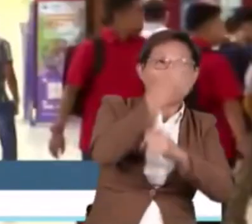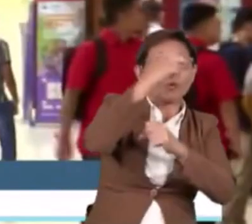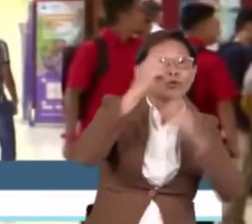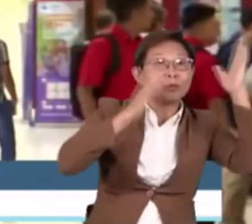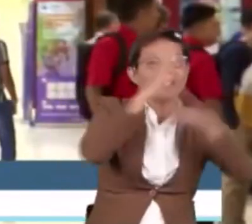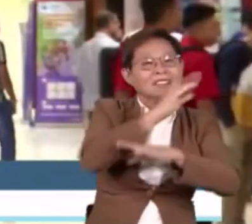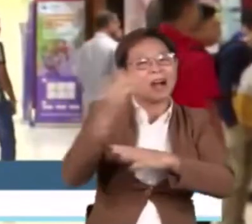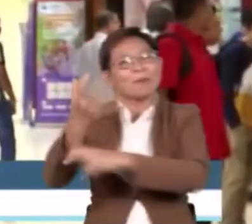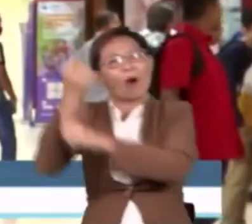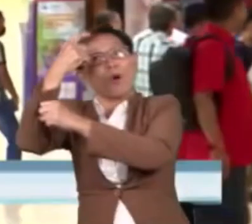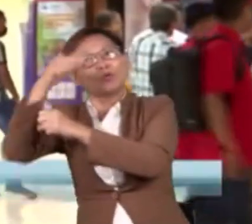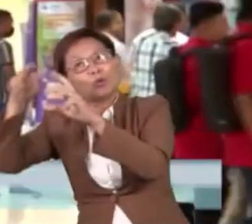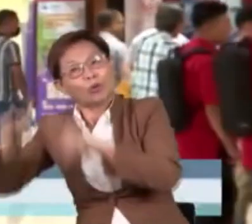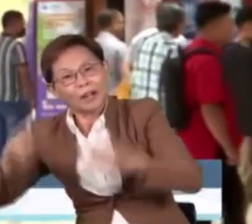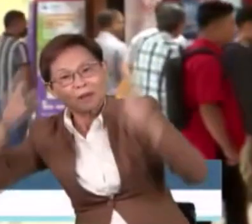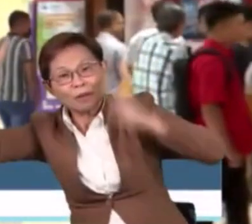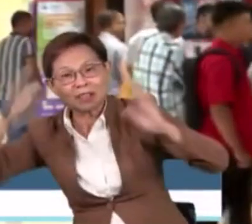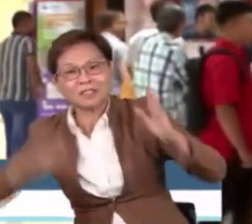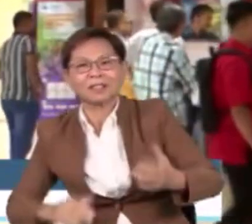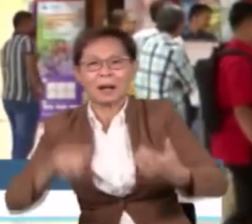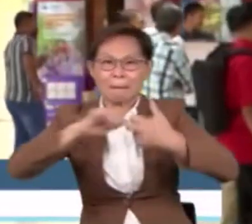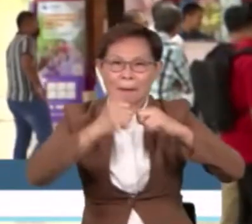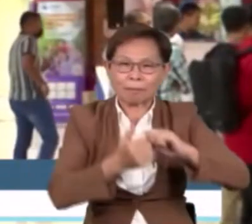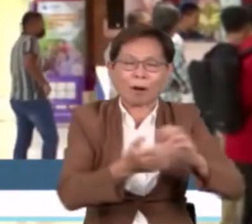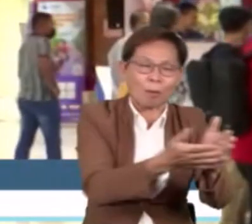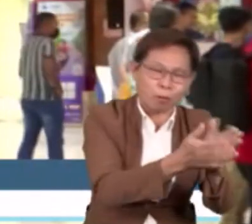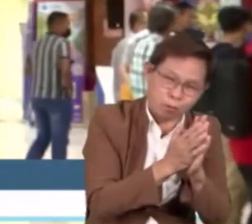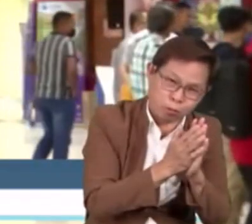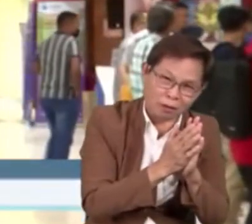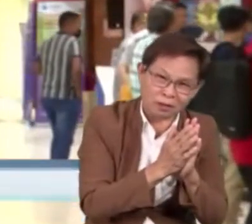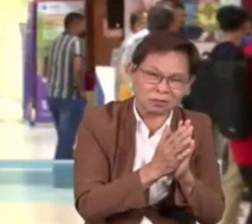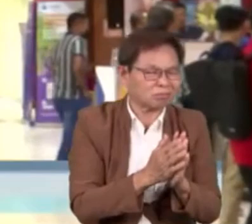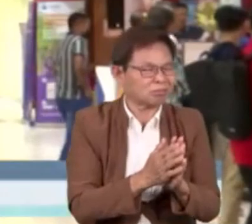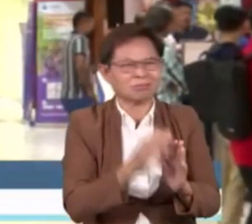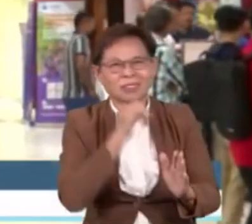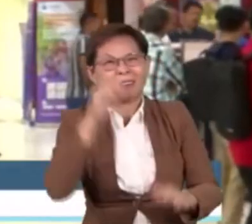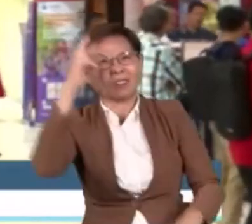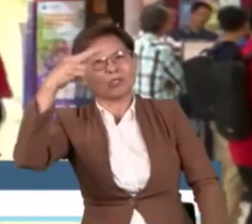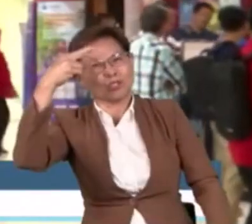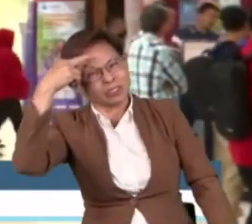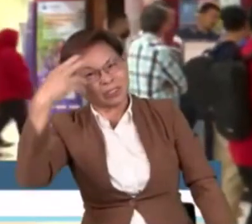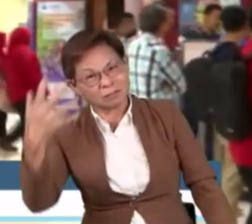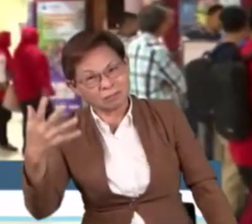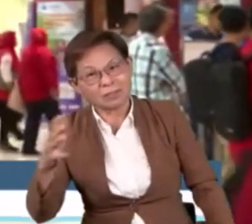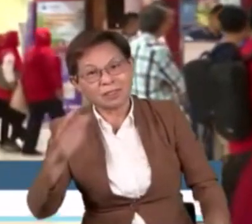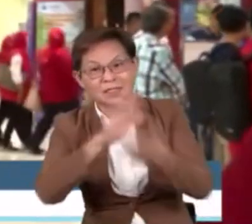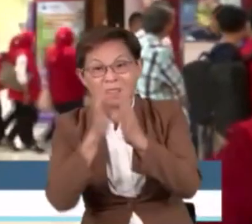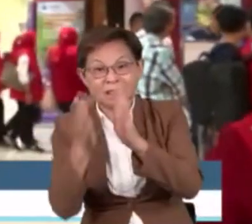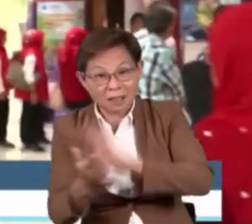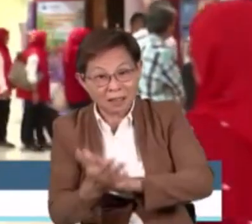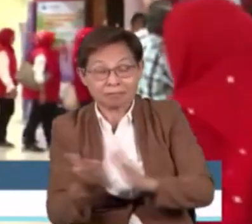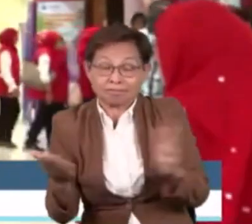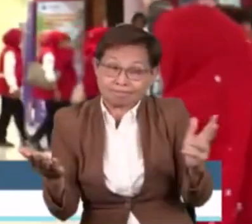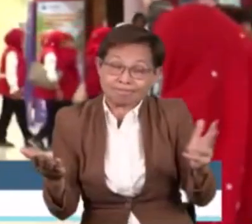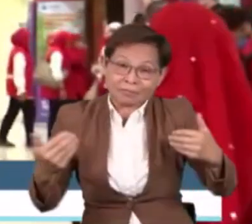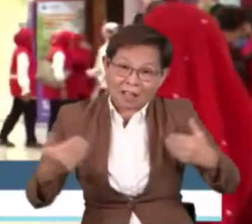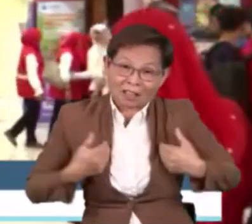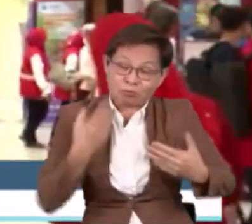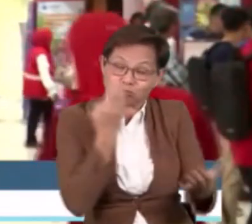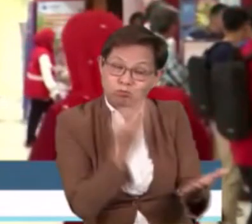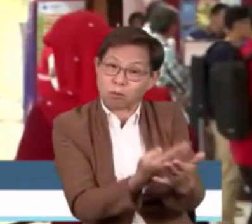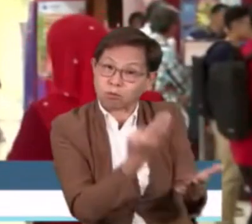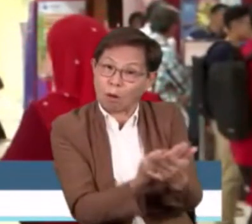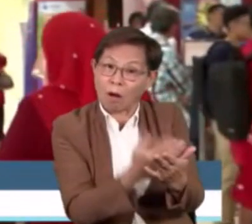Malaysia. Isu-isu tuntutan ini sungguh tidak berasas. Jadi dengan adanya terbukti